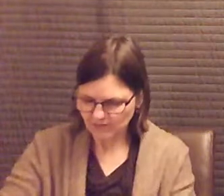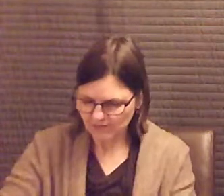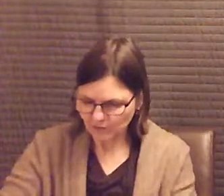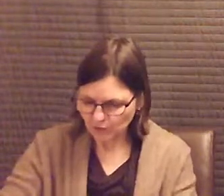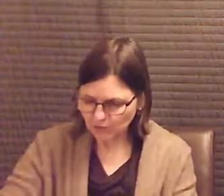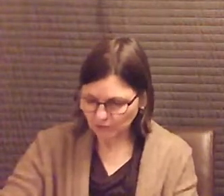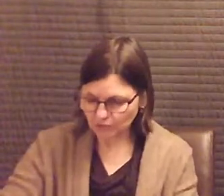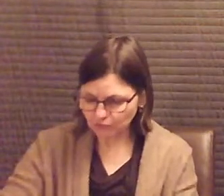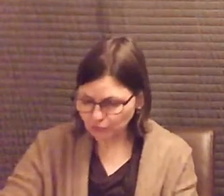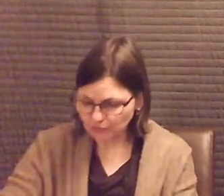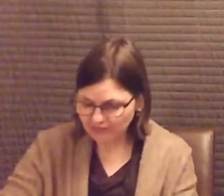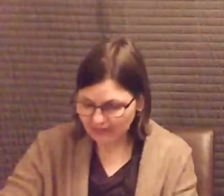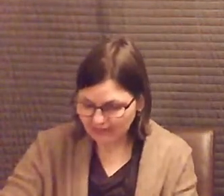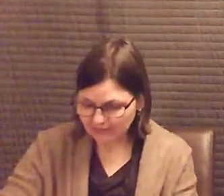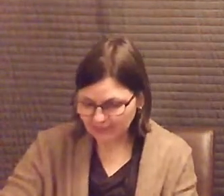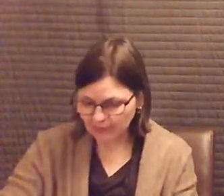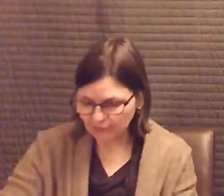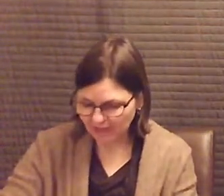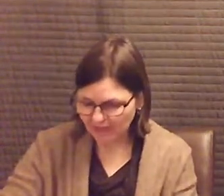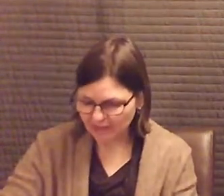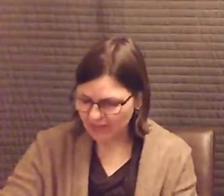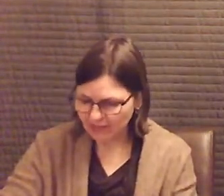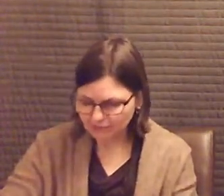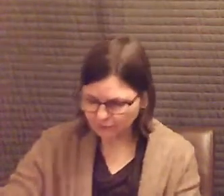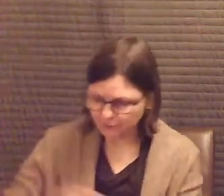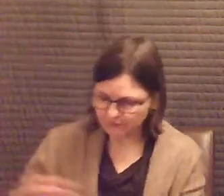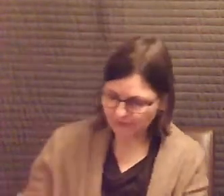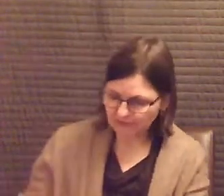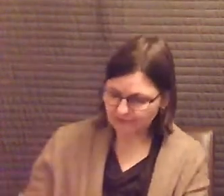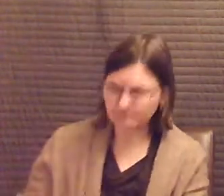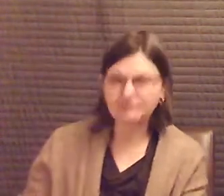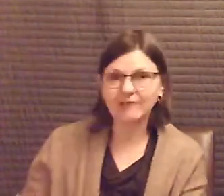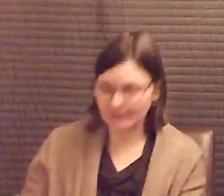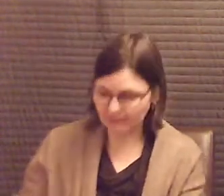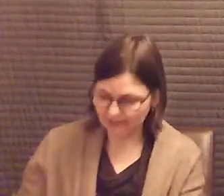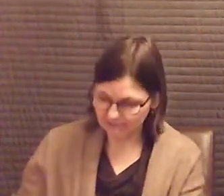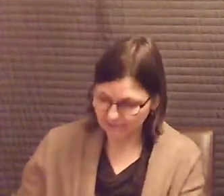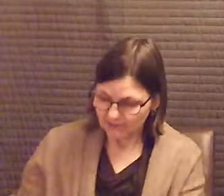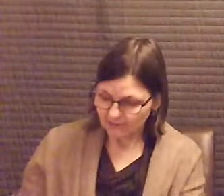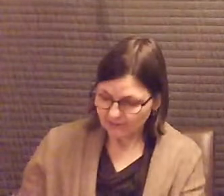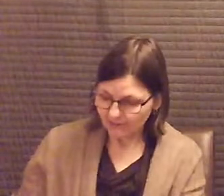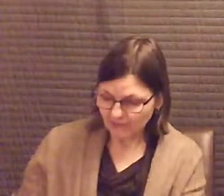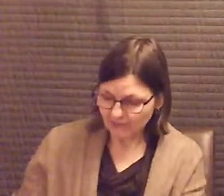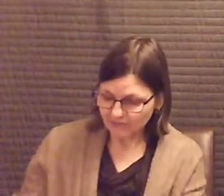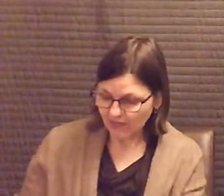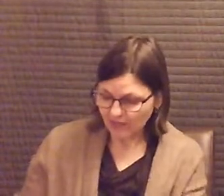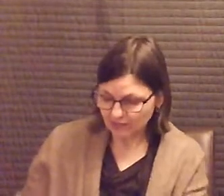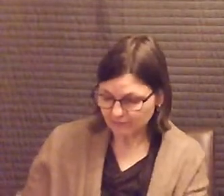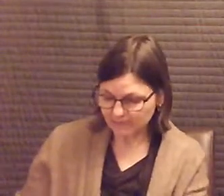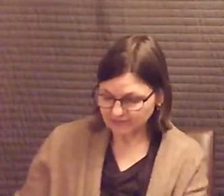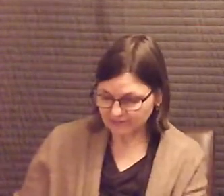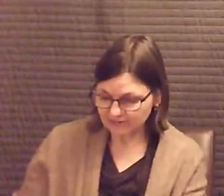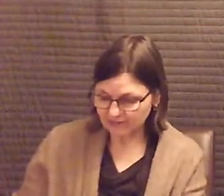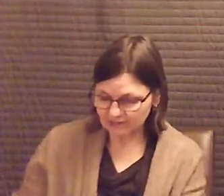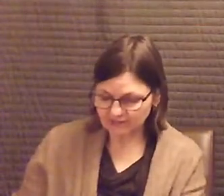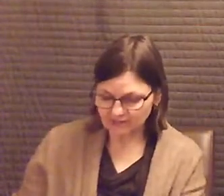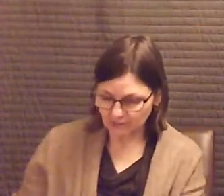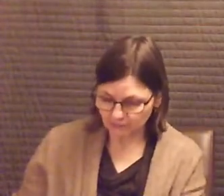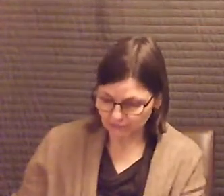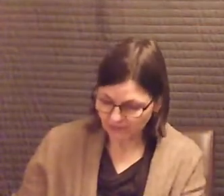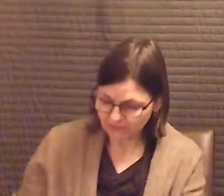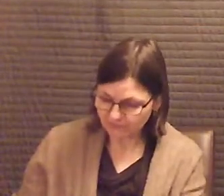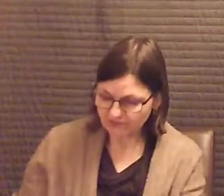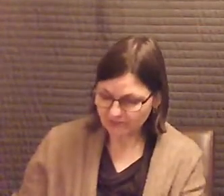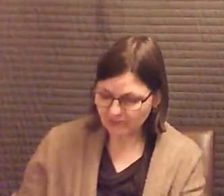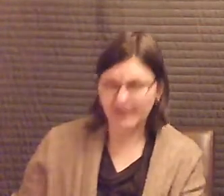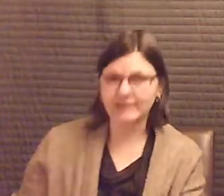nu dan sturen die naar een brengen vn alles wat die op het veld 13 veiligheid warmte al de mensen en de dieren die zich